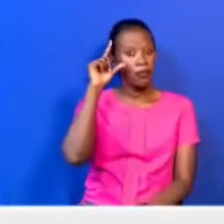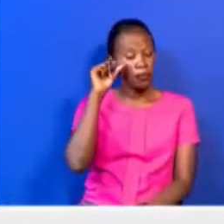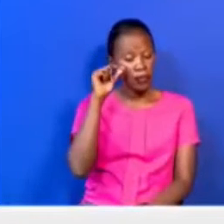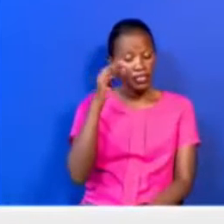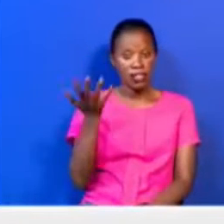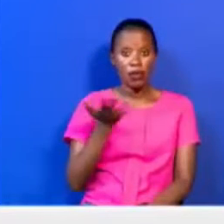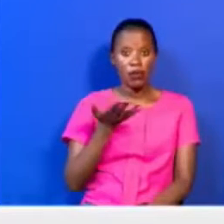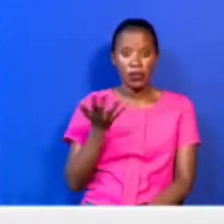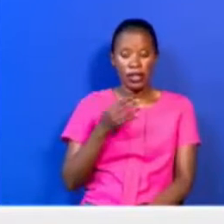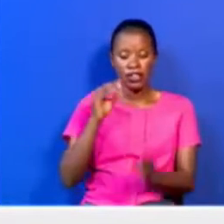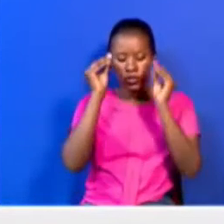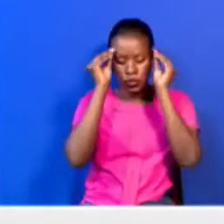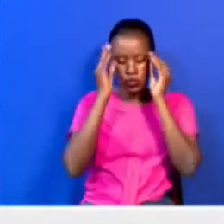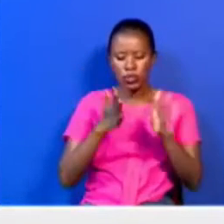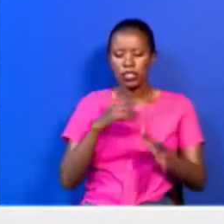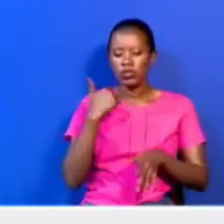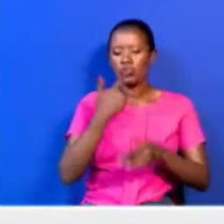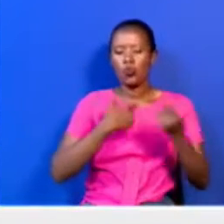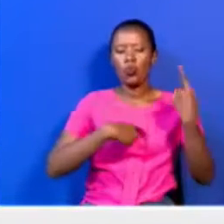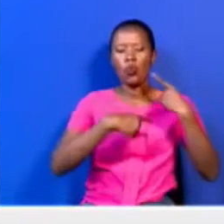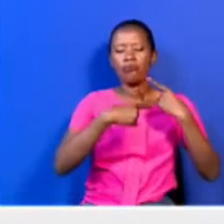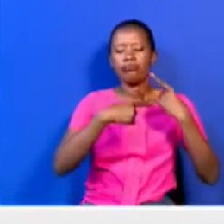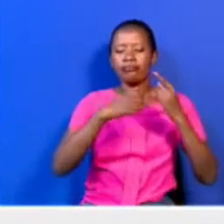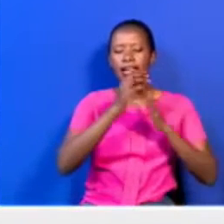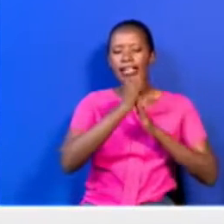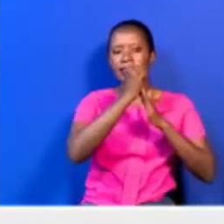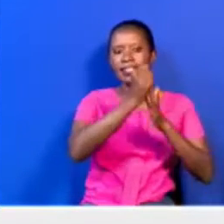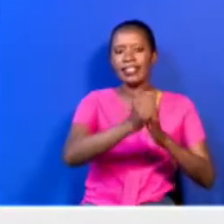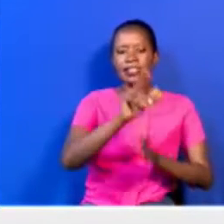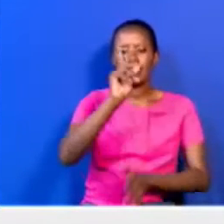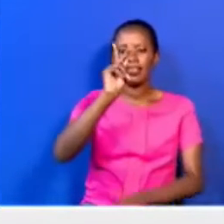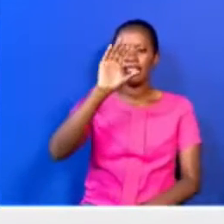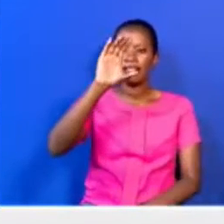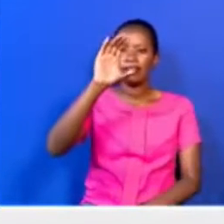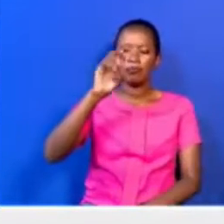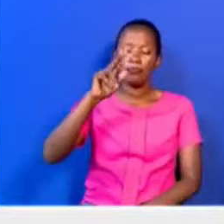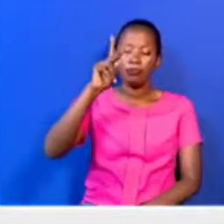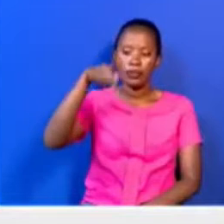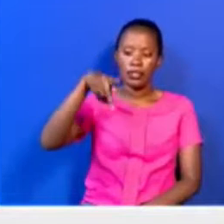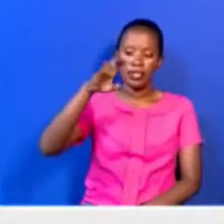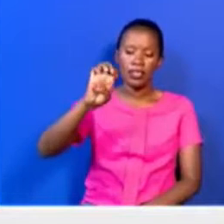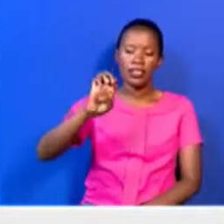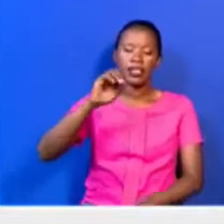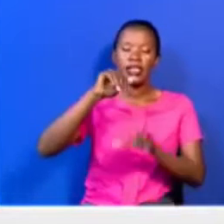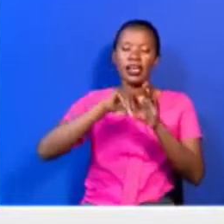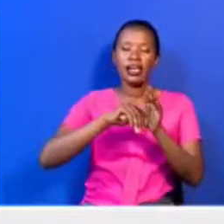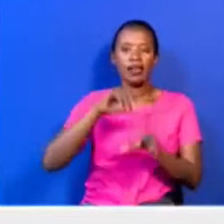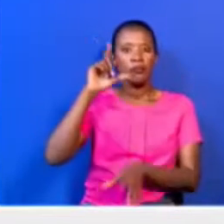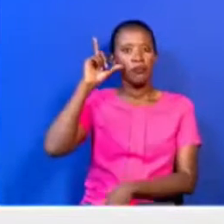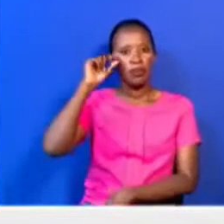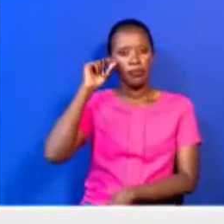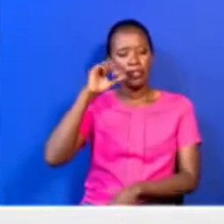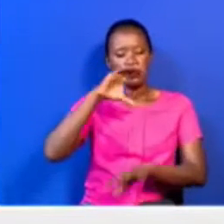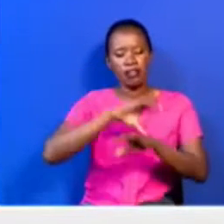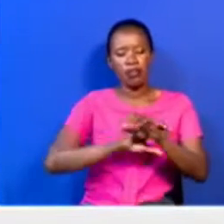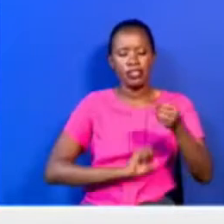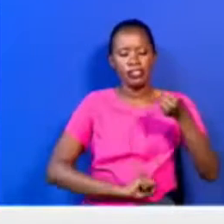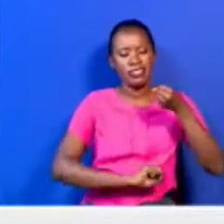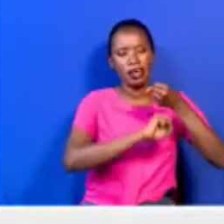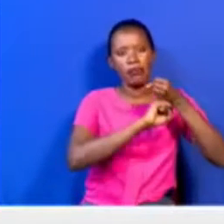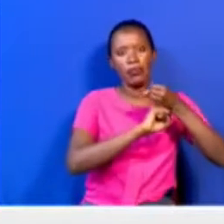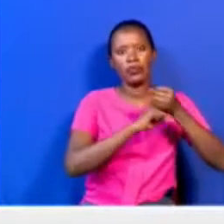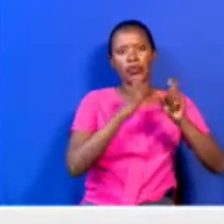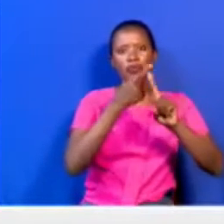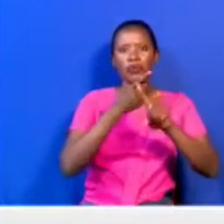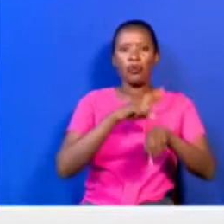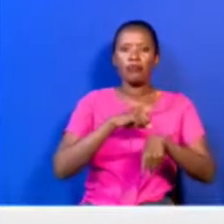Saa ambapo mwanafunzi aliyeongoza mtihani wa kitaifa wa KCPE eneo la Pwani amepokea ufadhili wa masomo. Hii ni kutoka kwa mbunge wa